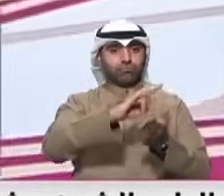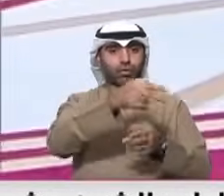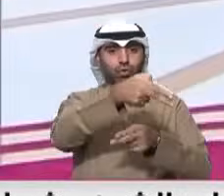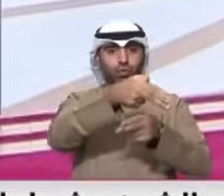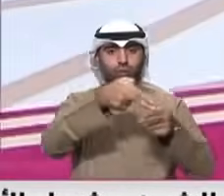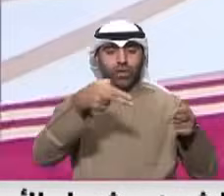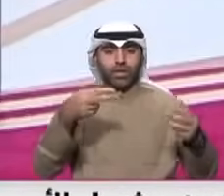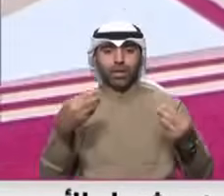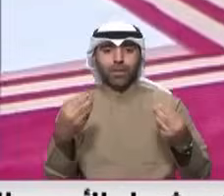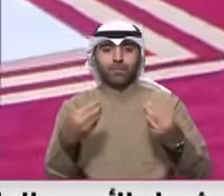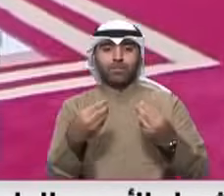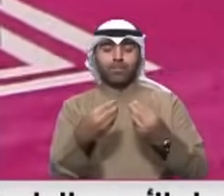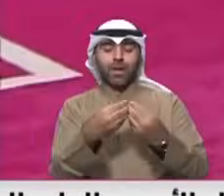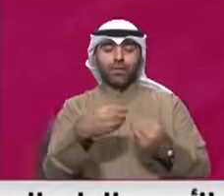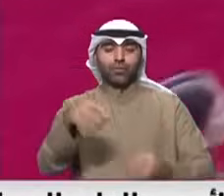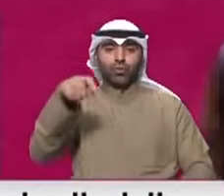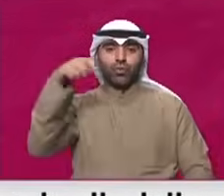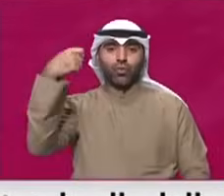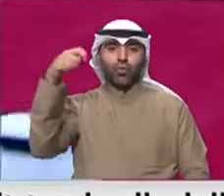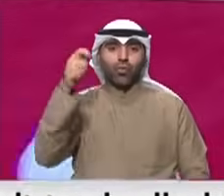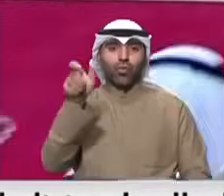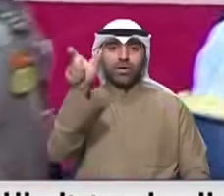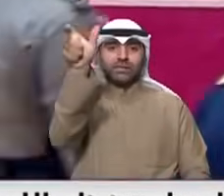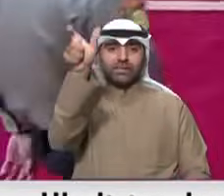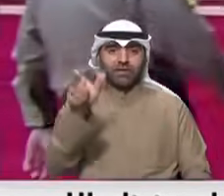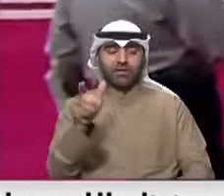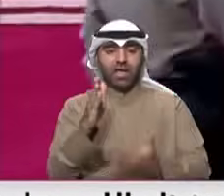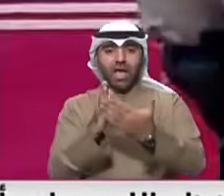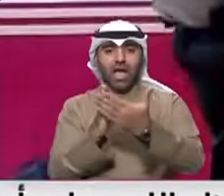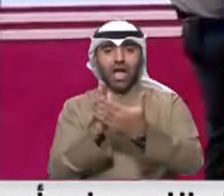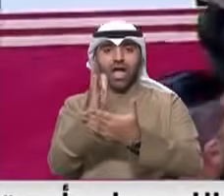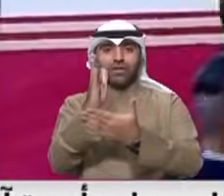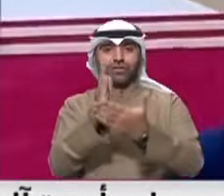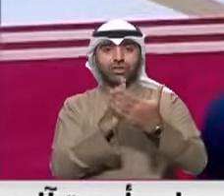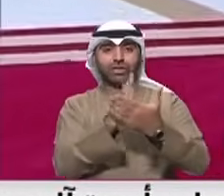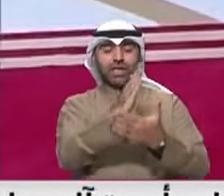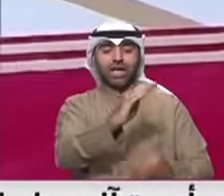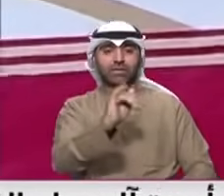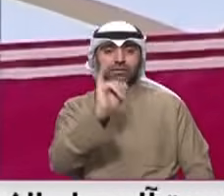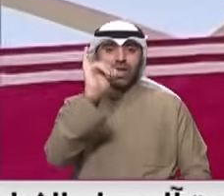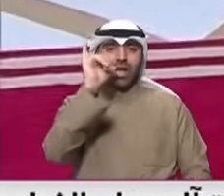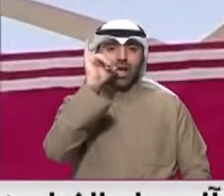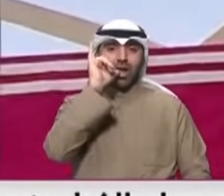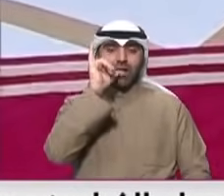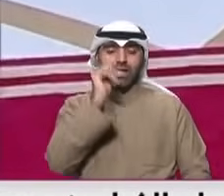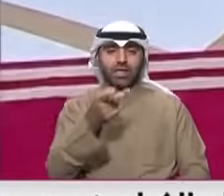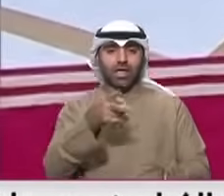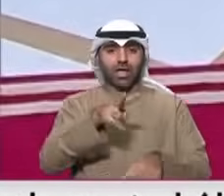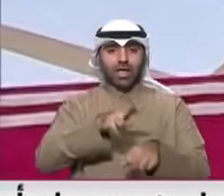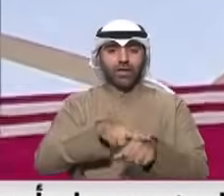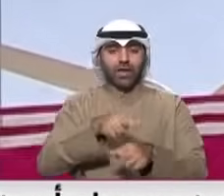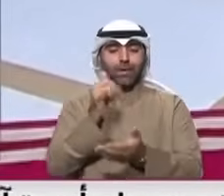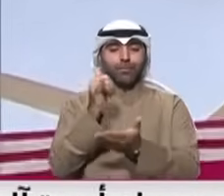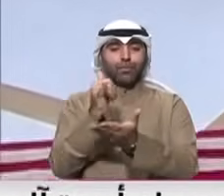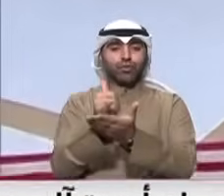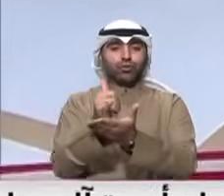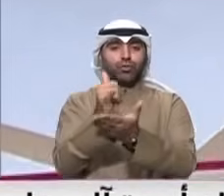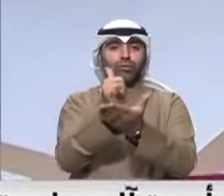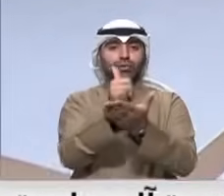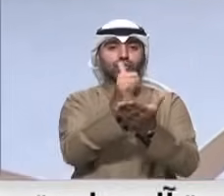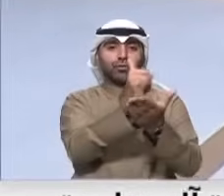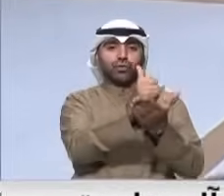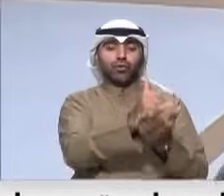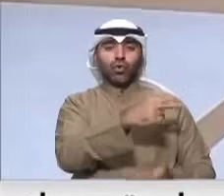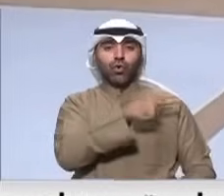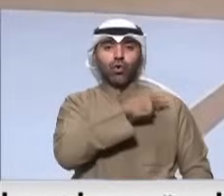ديفيد كاميرون والوفد المرافقه لسموه حيث قام سموه بتقديم واجب العزاء في وفاه فقيد الوطن